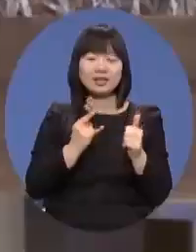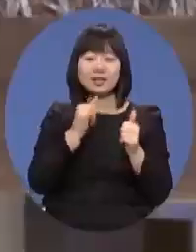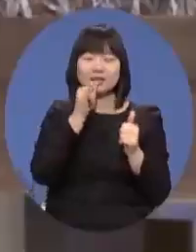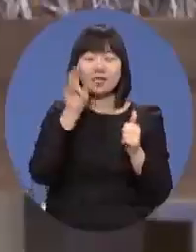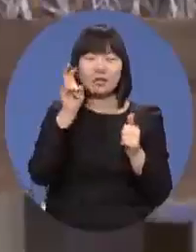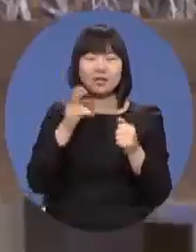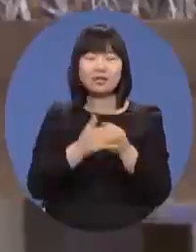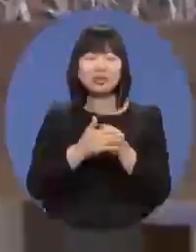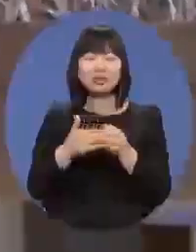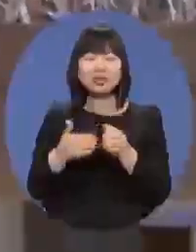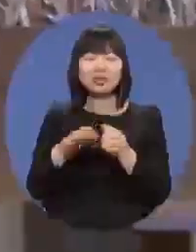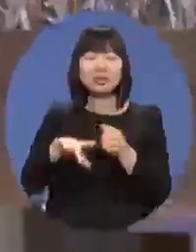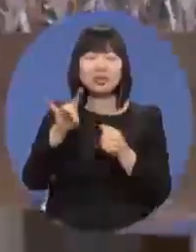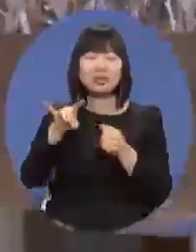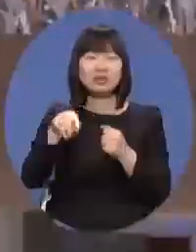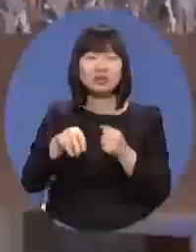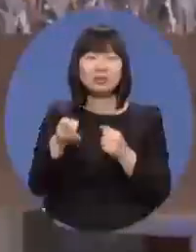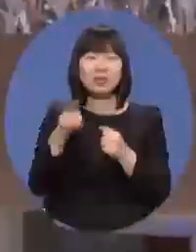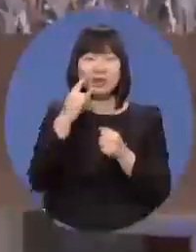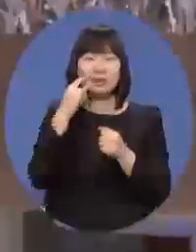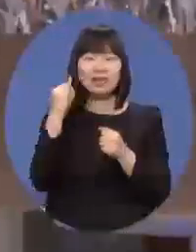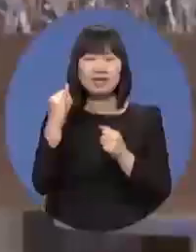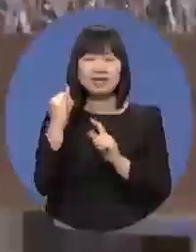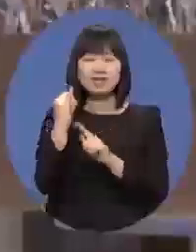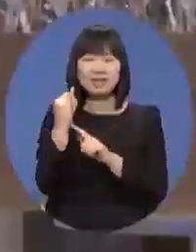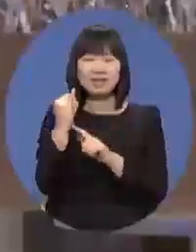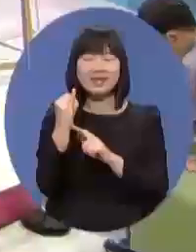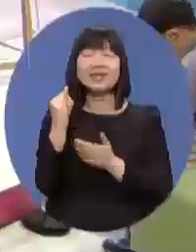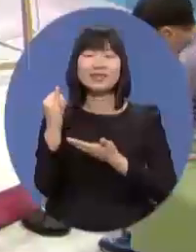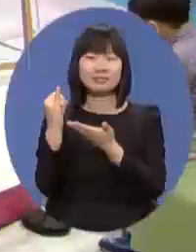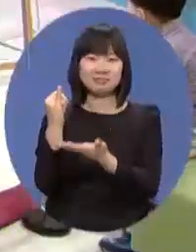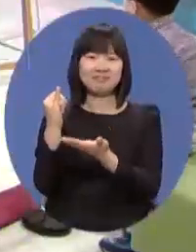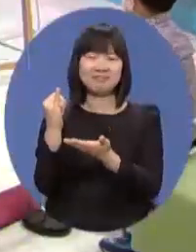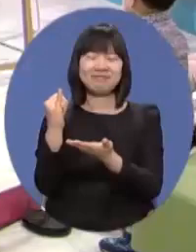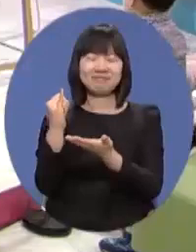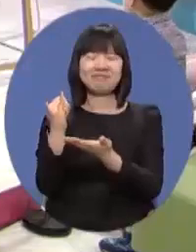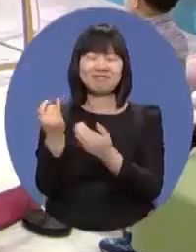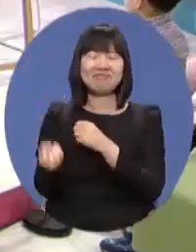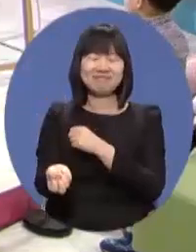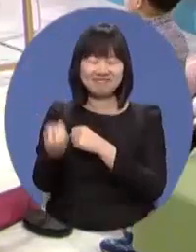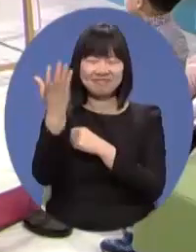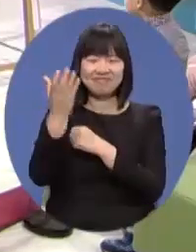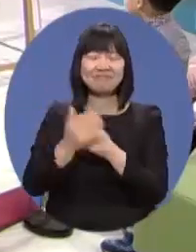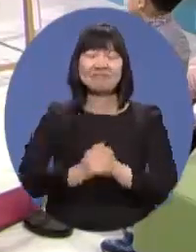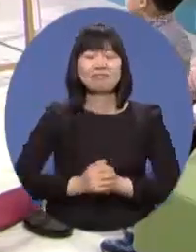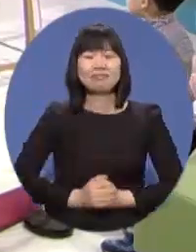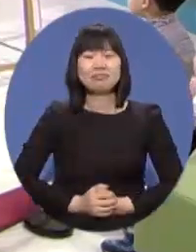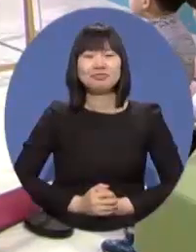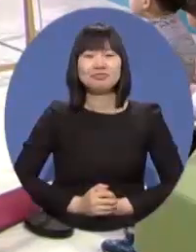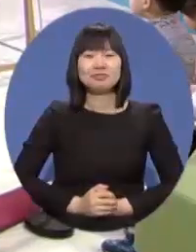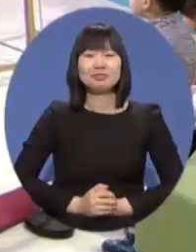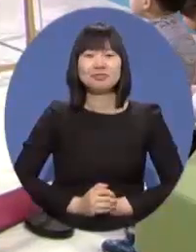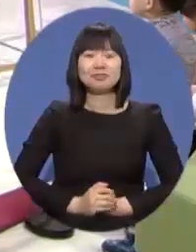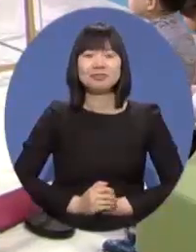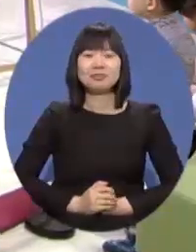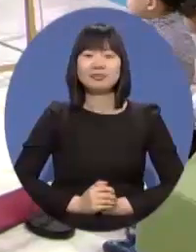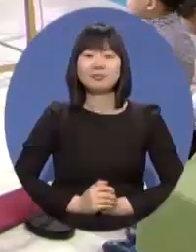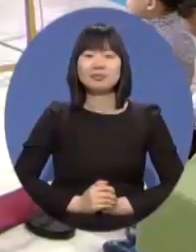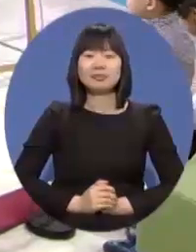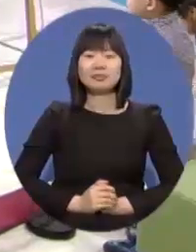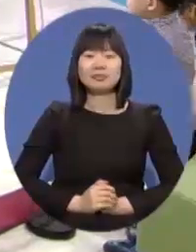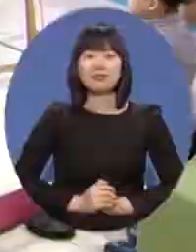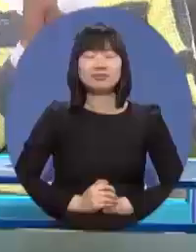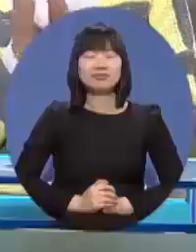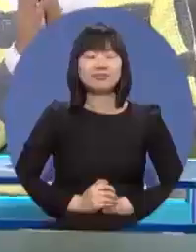수 있어서요. 네. 일단은 이쪽으로. 네. 다, 네. 슈퍼맘 팀으로. 예. 네. 네. 축하드립니다. 네. 네. 네.